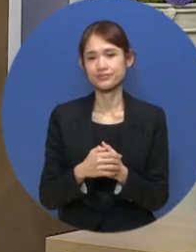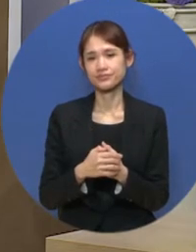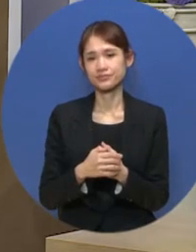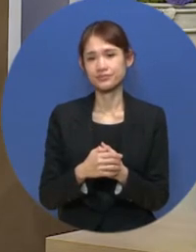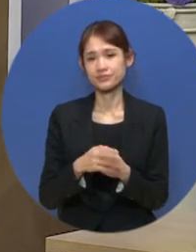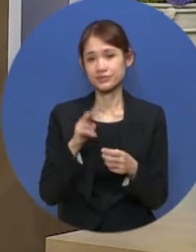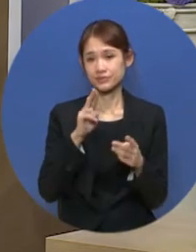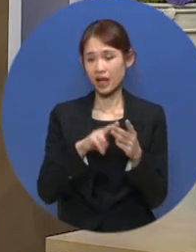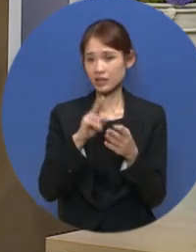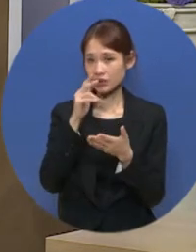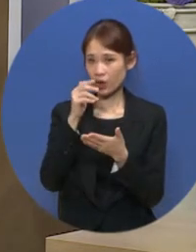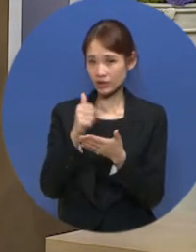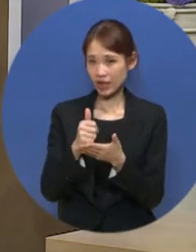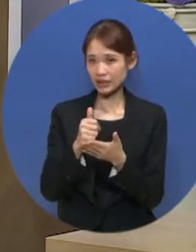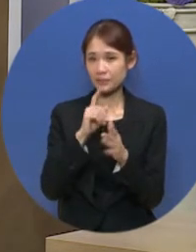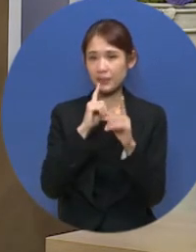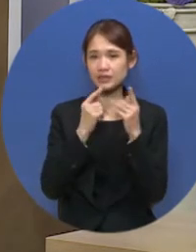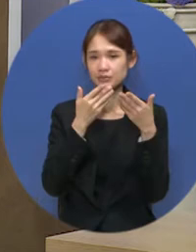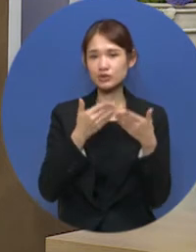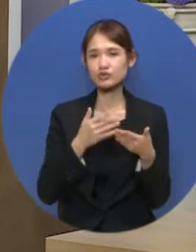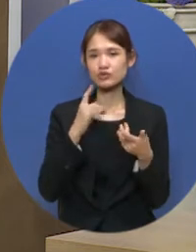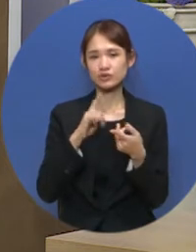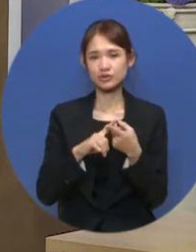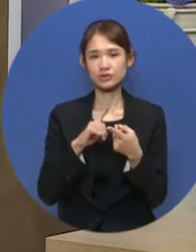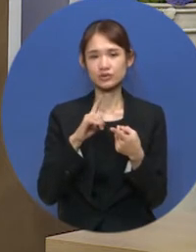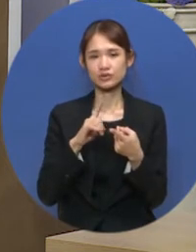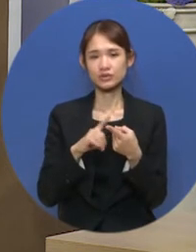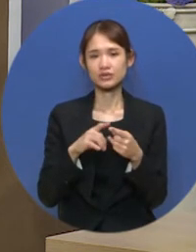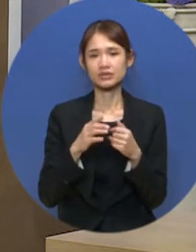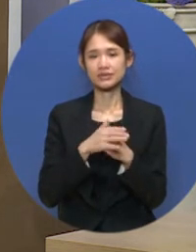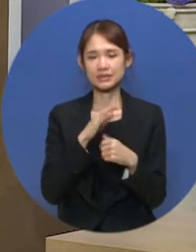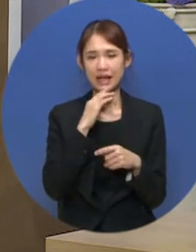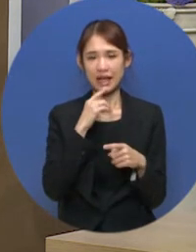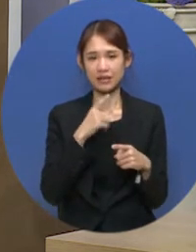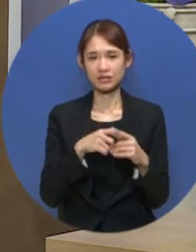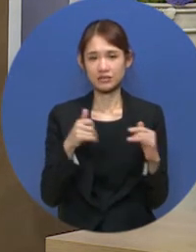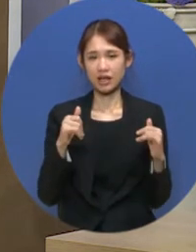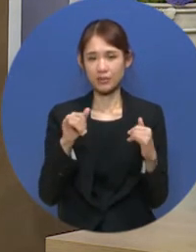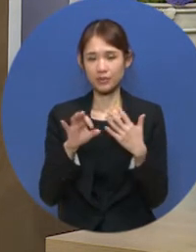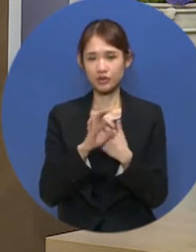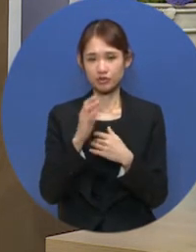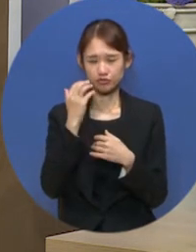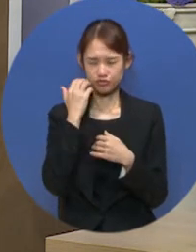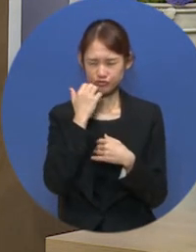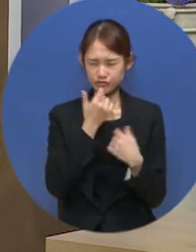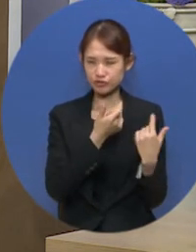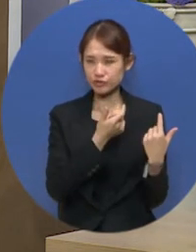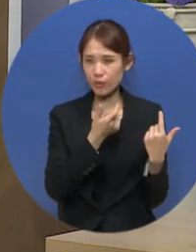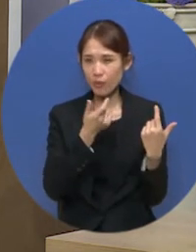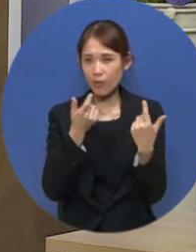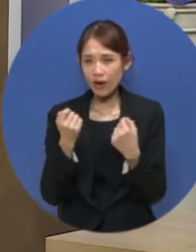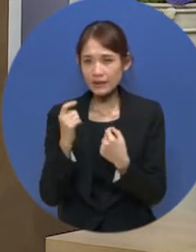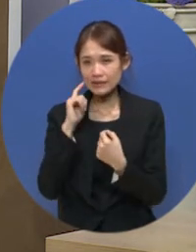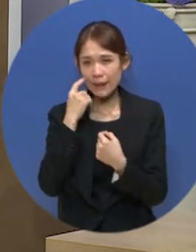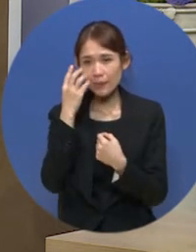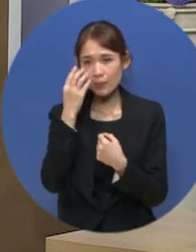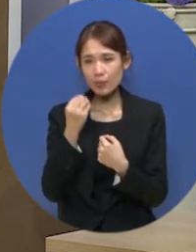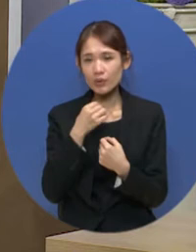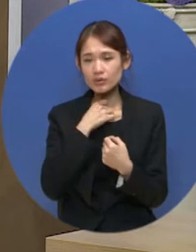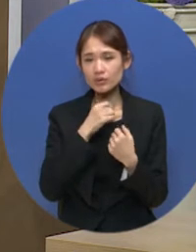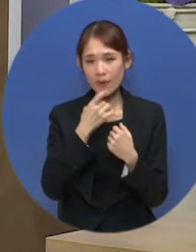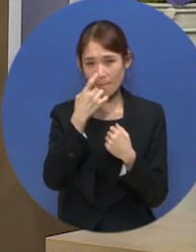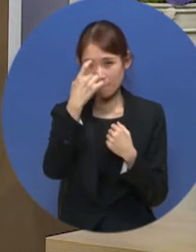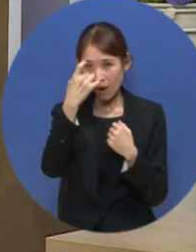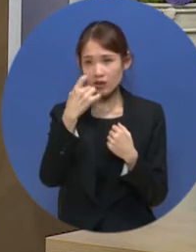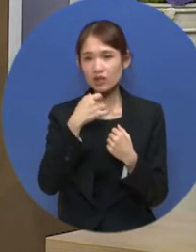그 센터장님께서 말씀을 해주셨던 것처럼 당연히 이제 사람이라면 누구나 이제 좀 예뻐 보이고 싶고 멋져 보이고 싶은 욕구가